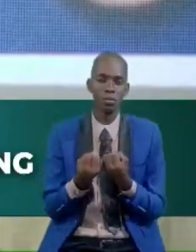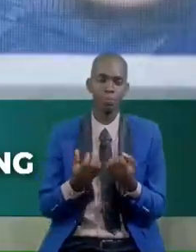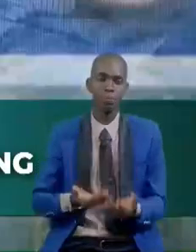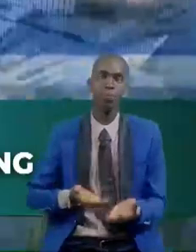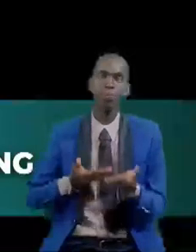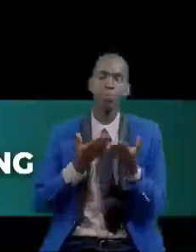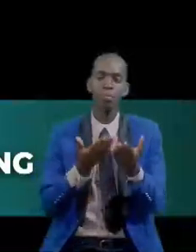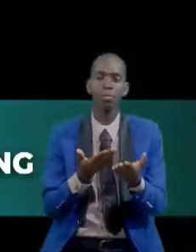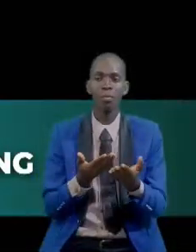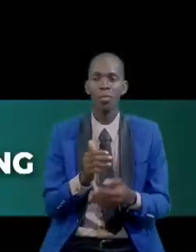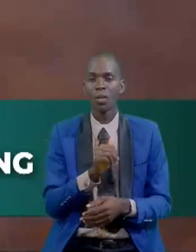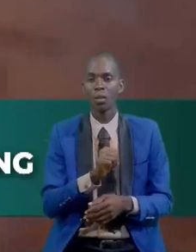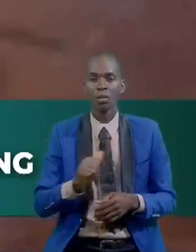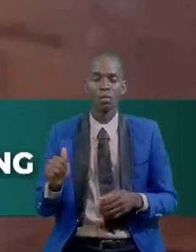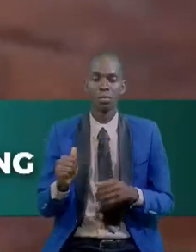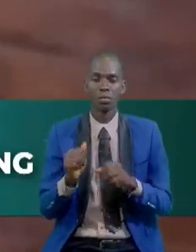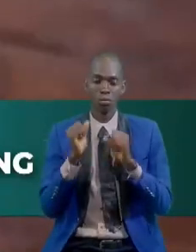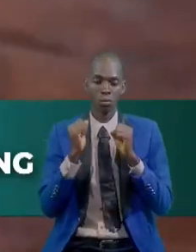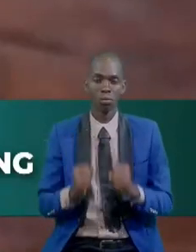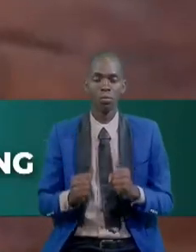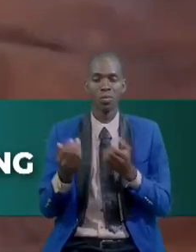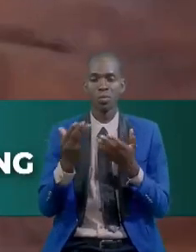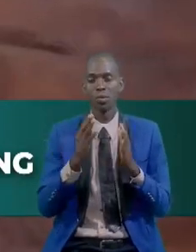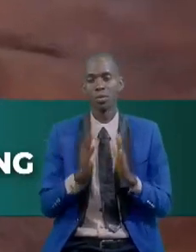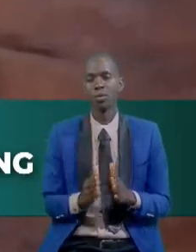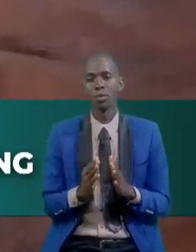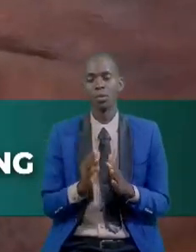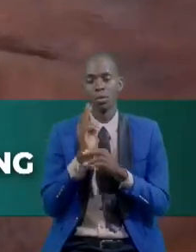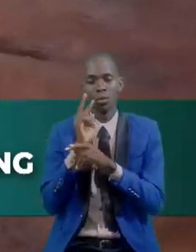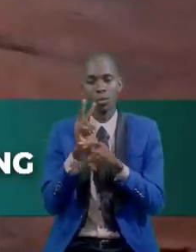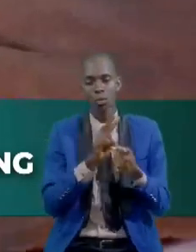Présenter les hommes vaillants, serviteurs vaillants